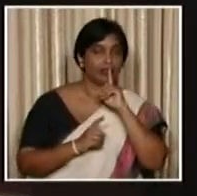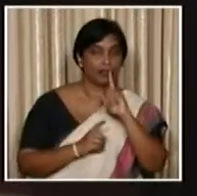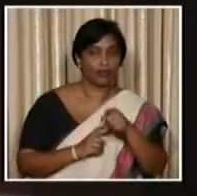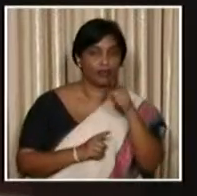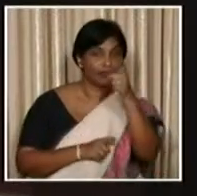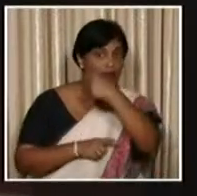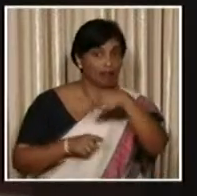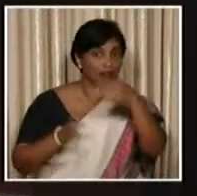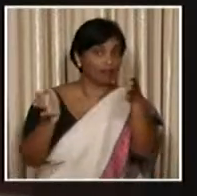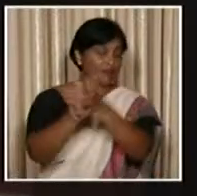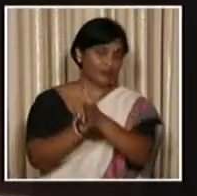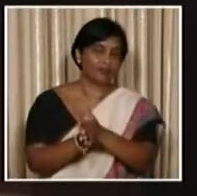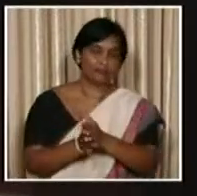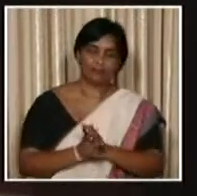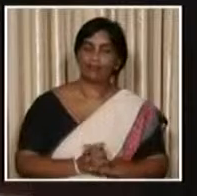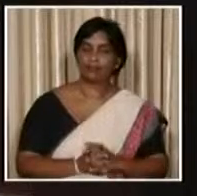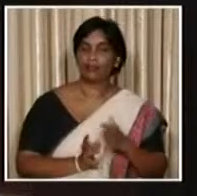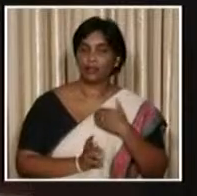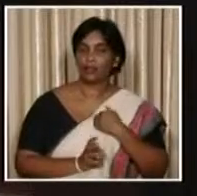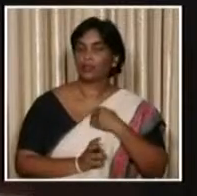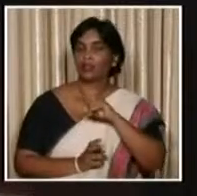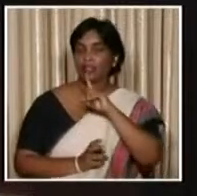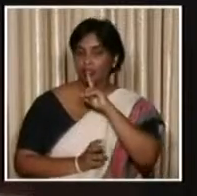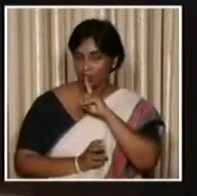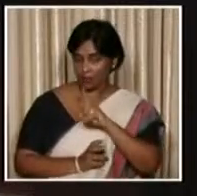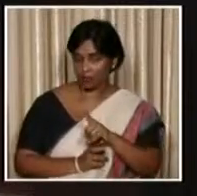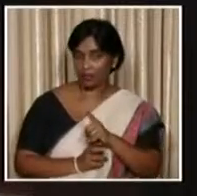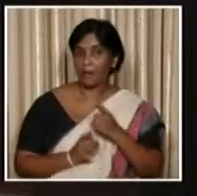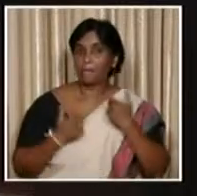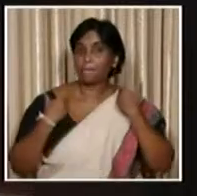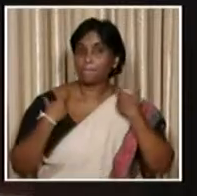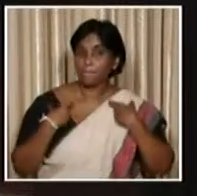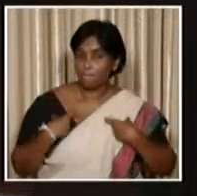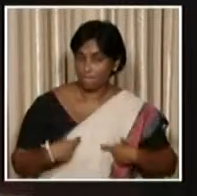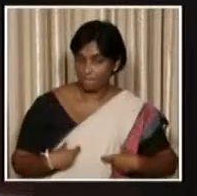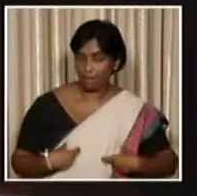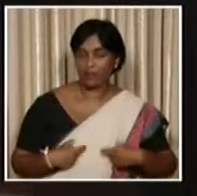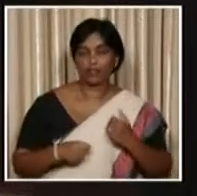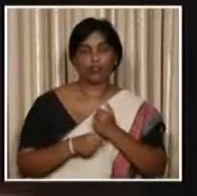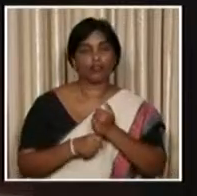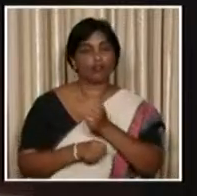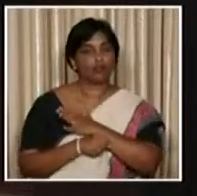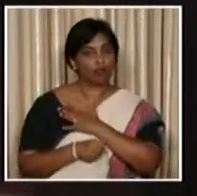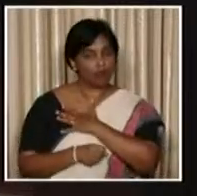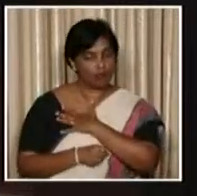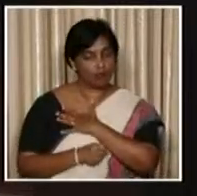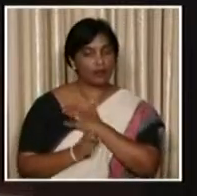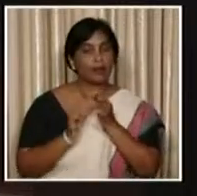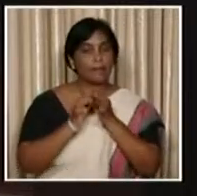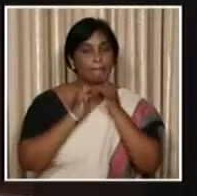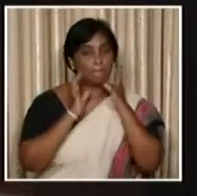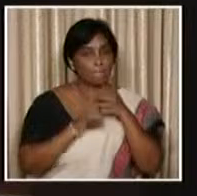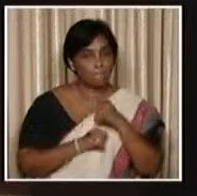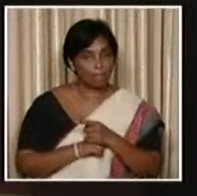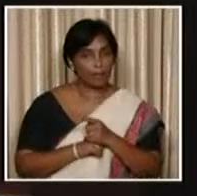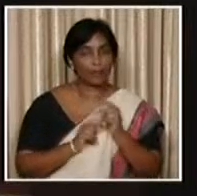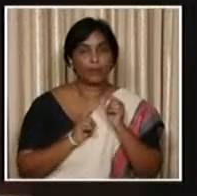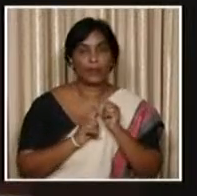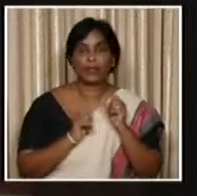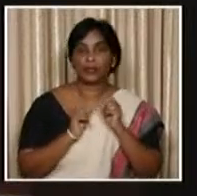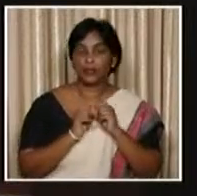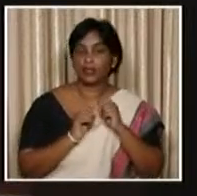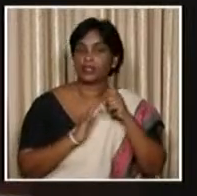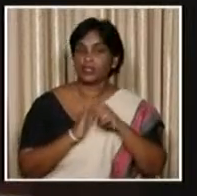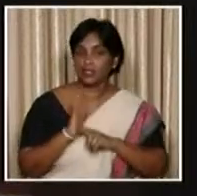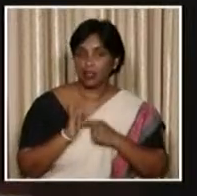ඔබතුමාගේ ගෝල බාලය වෙලානේ තියෙන්නේ. මම ඇහුවේ මහින්ද රාජපක්ෂ, ගෝඨාභය රාජපක්ෂ, බැසිල් රාජපක්ෂ, PB